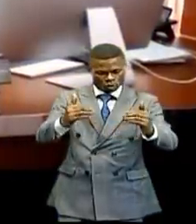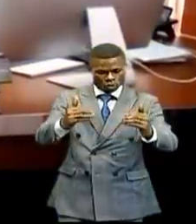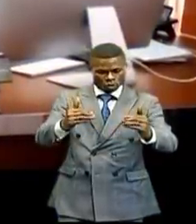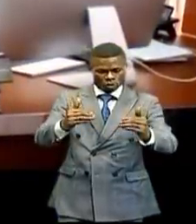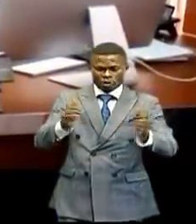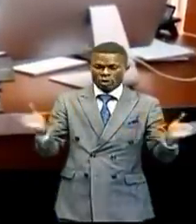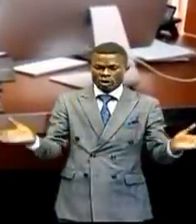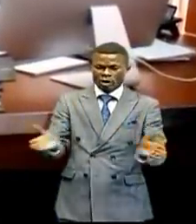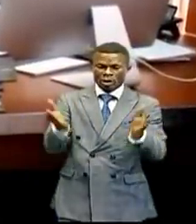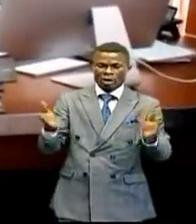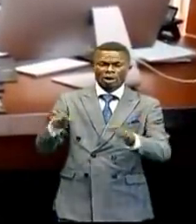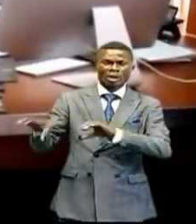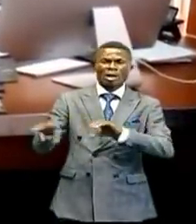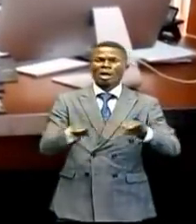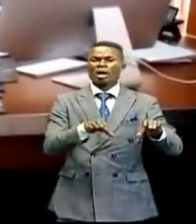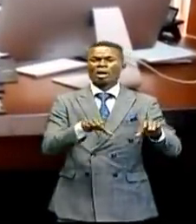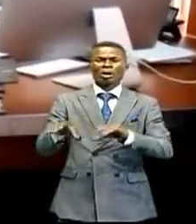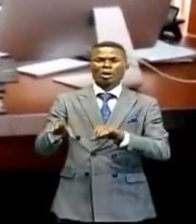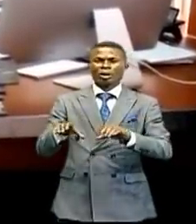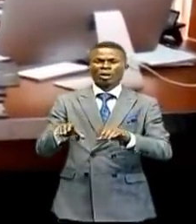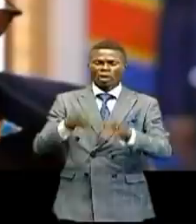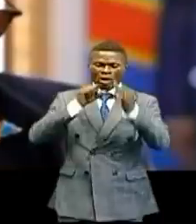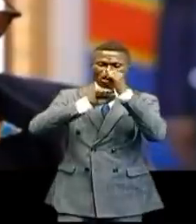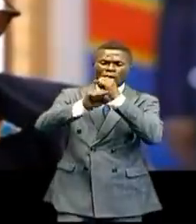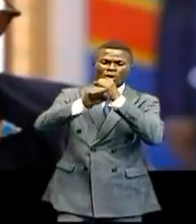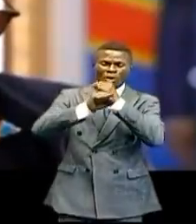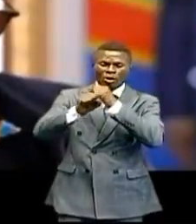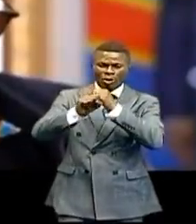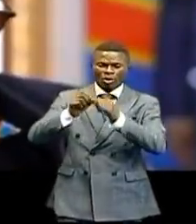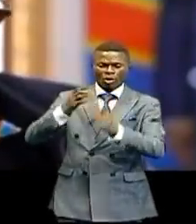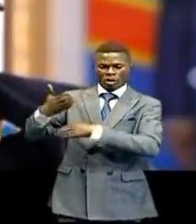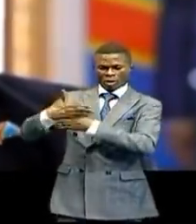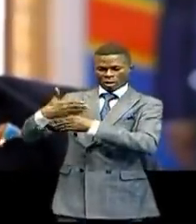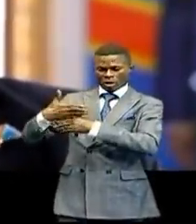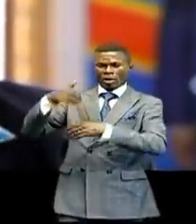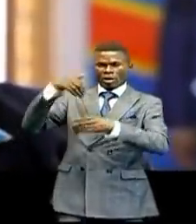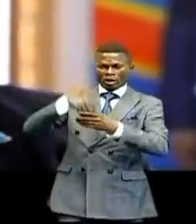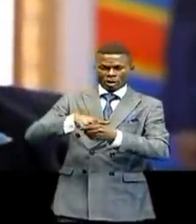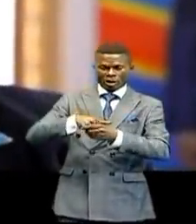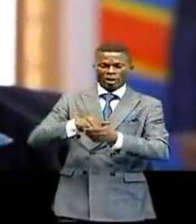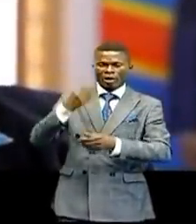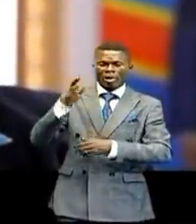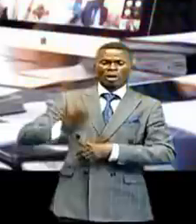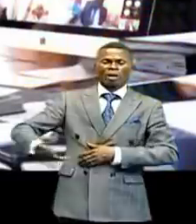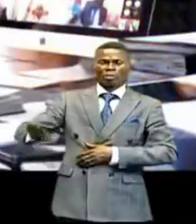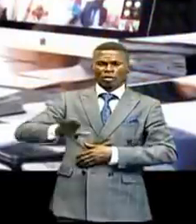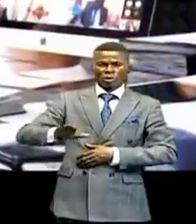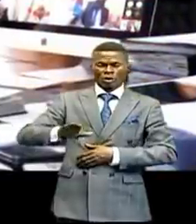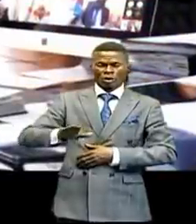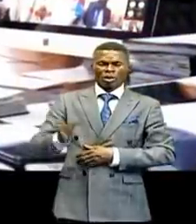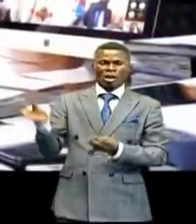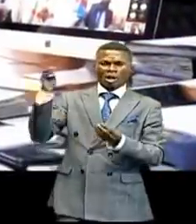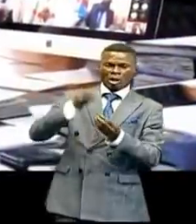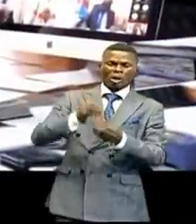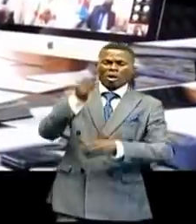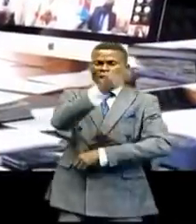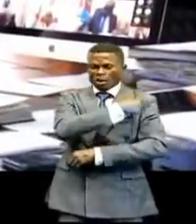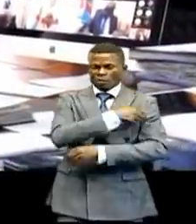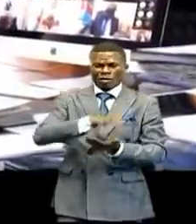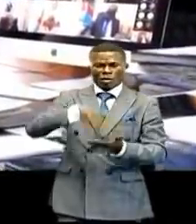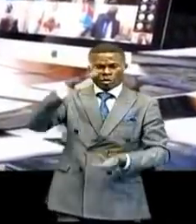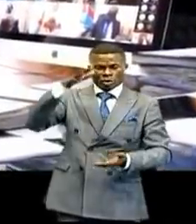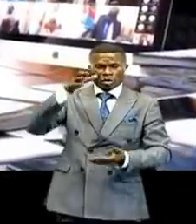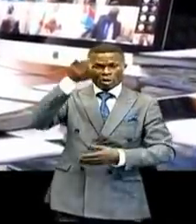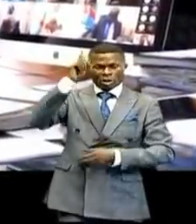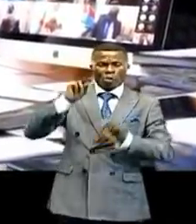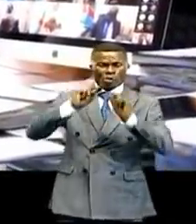du renforcement des actions de sensibilisation de proximité à travers le pays. Le cumul des vaccinés pour